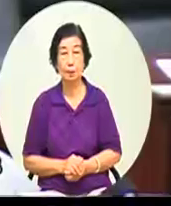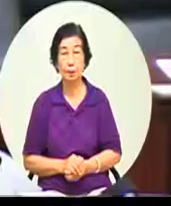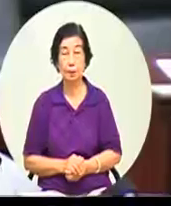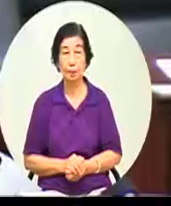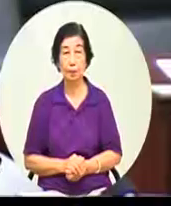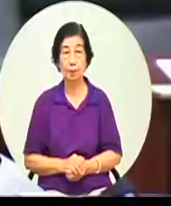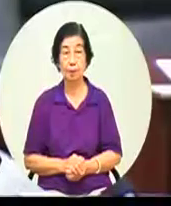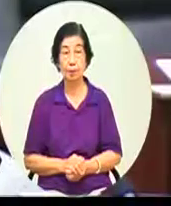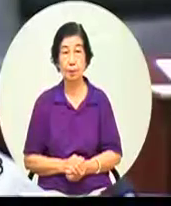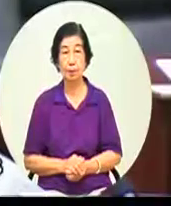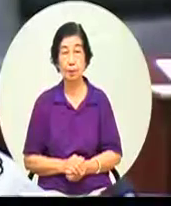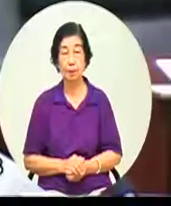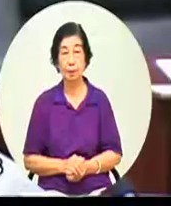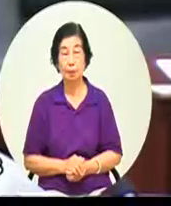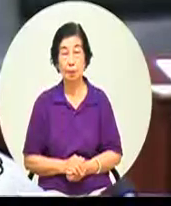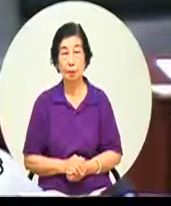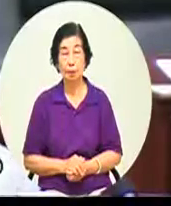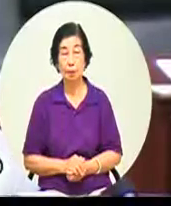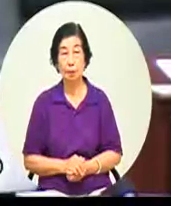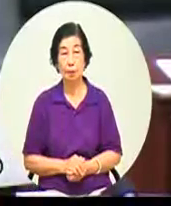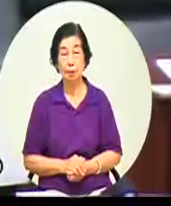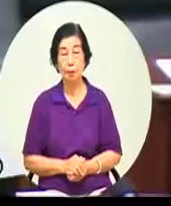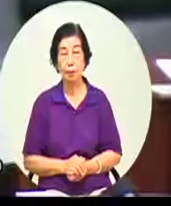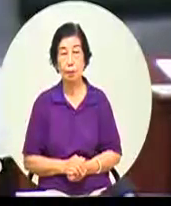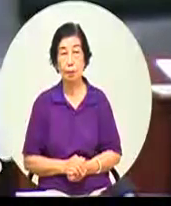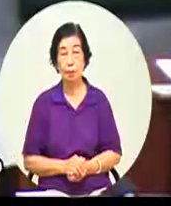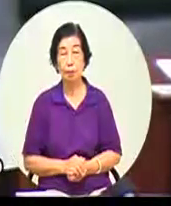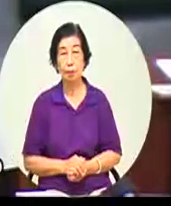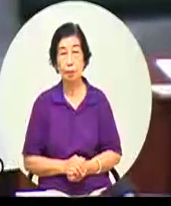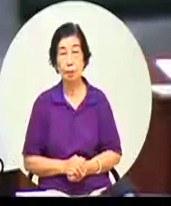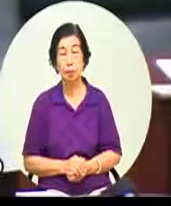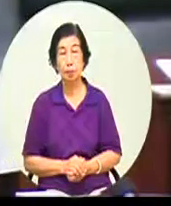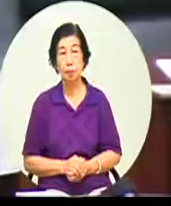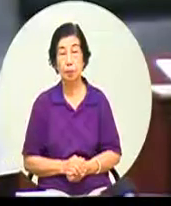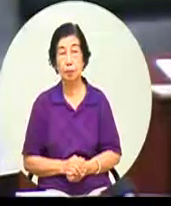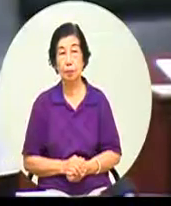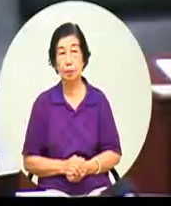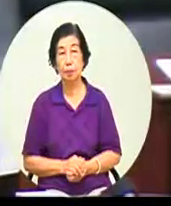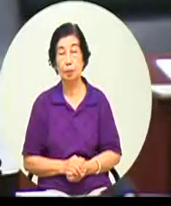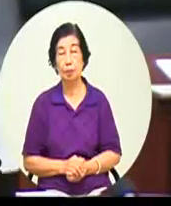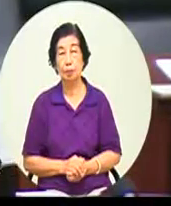是，对，但是因为我们现在对于。